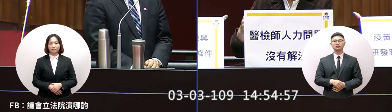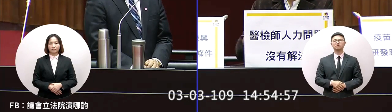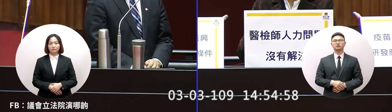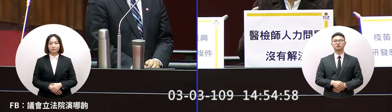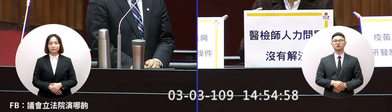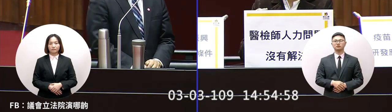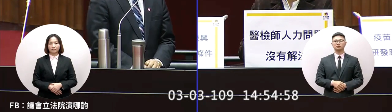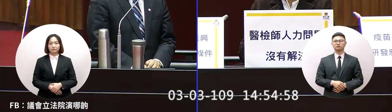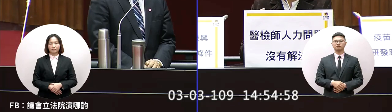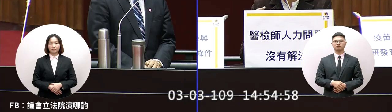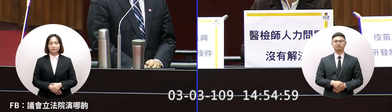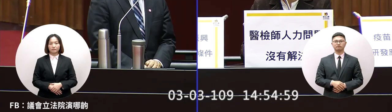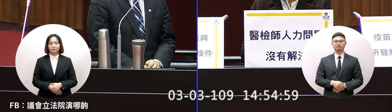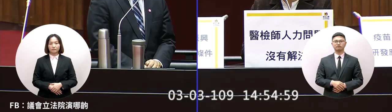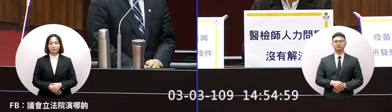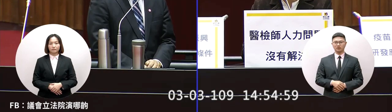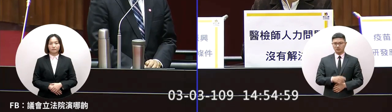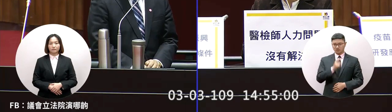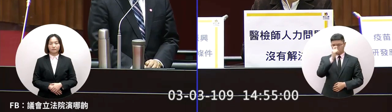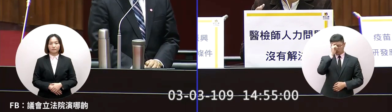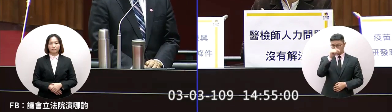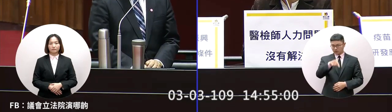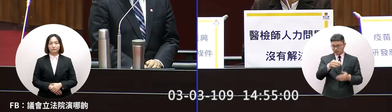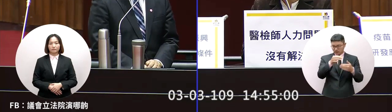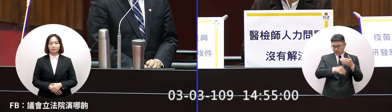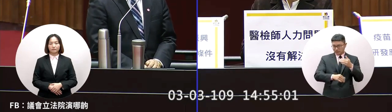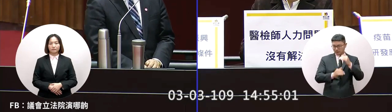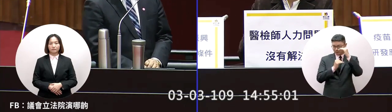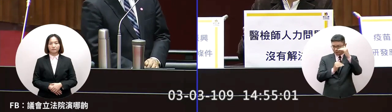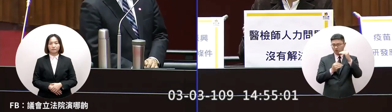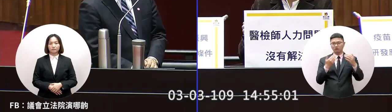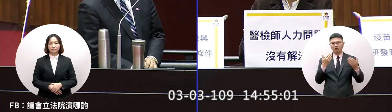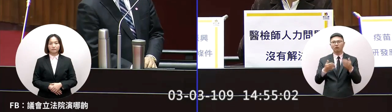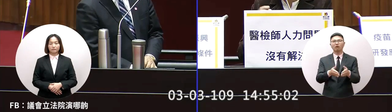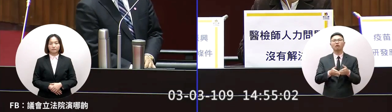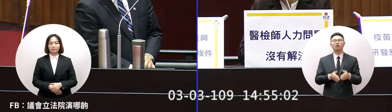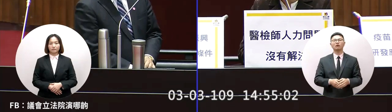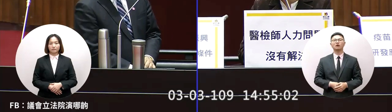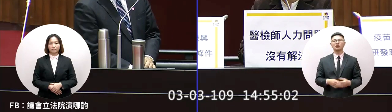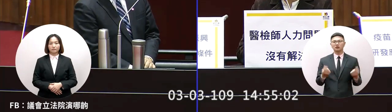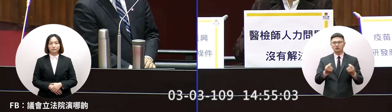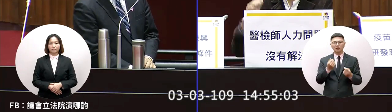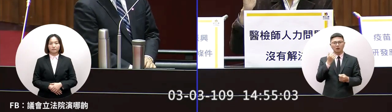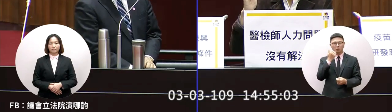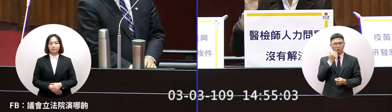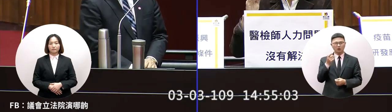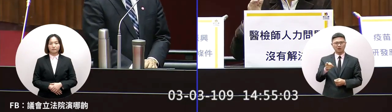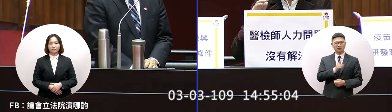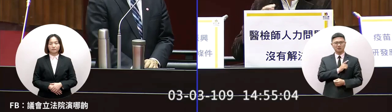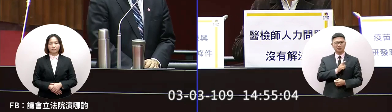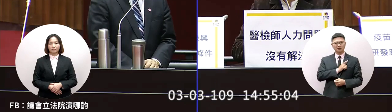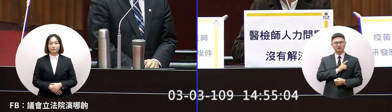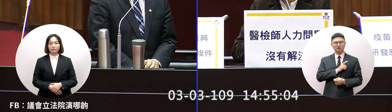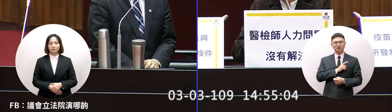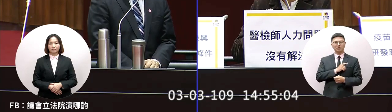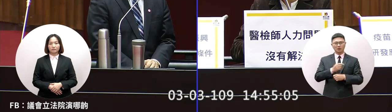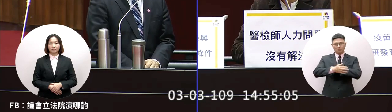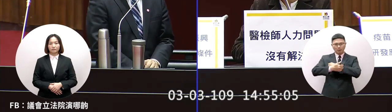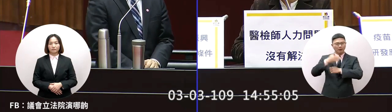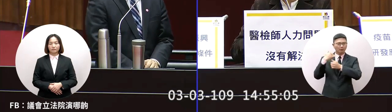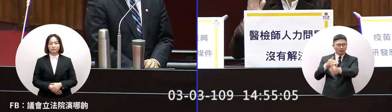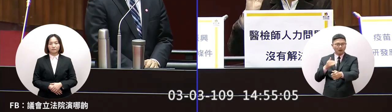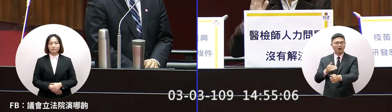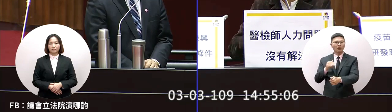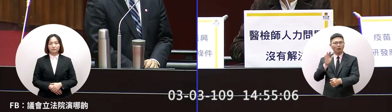些所谓的限制的条款，譬如说他有这个恶性裁员或者是违反劳